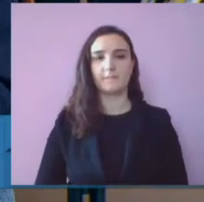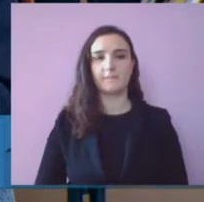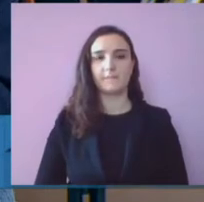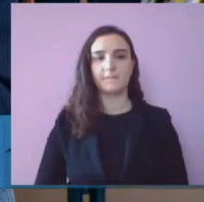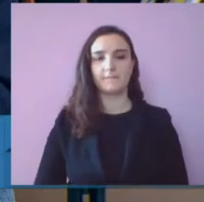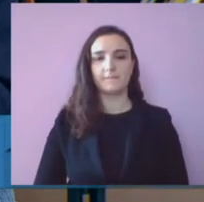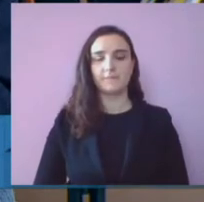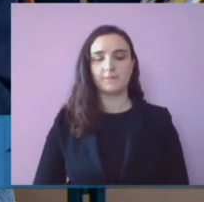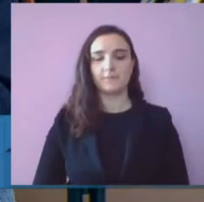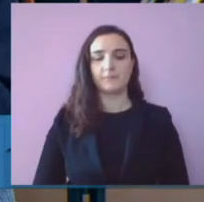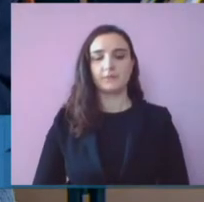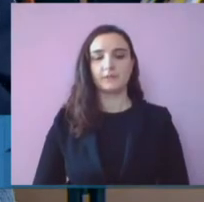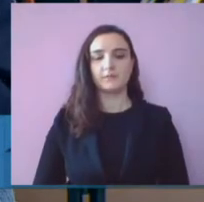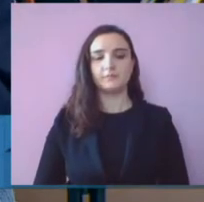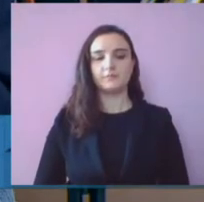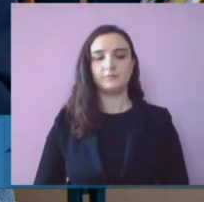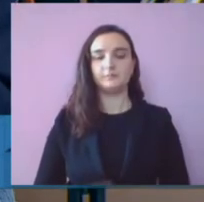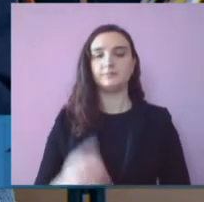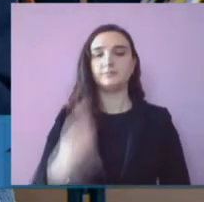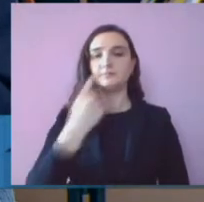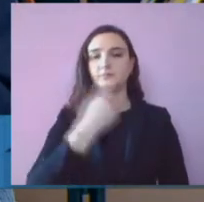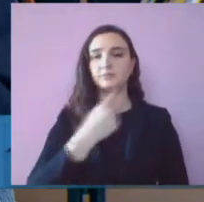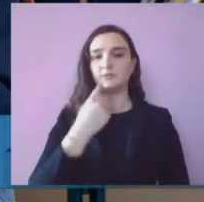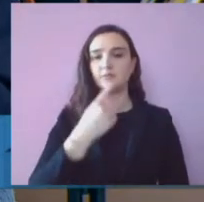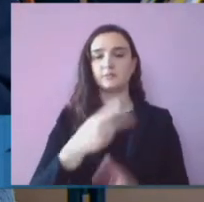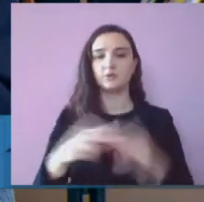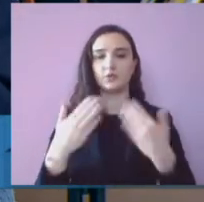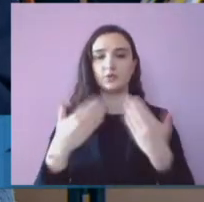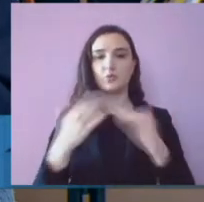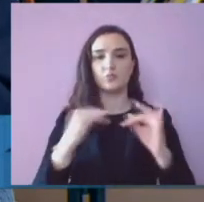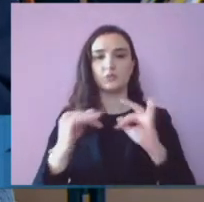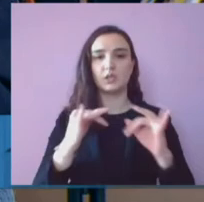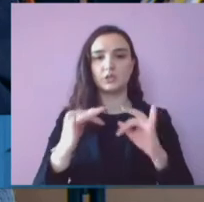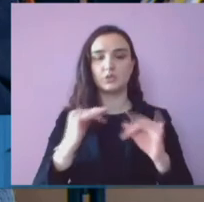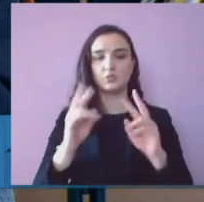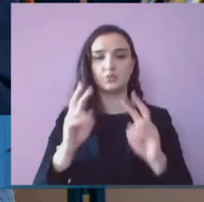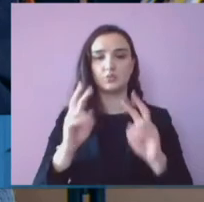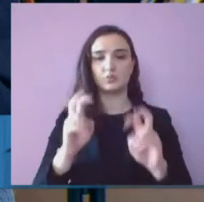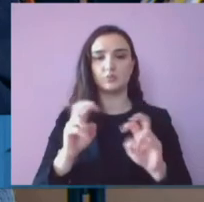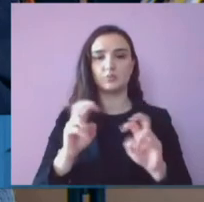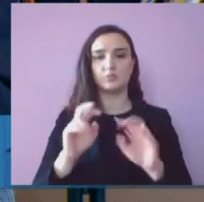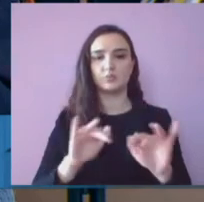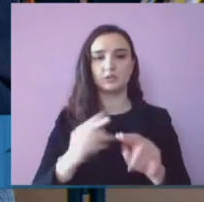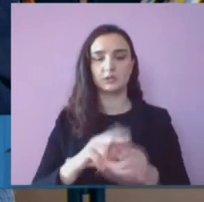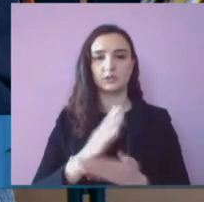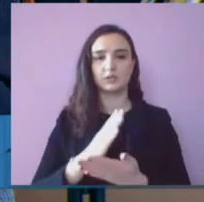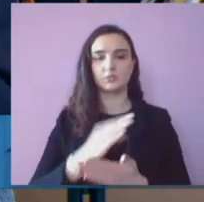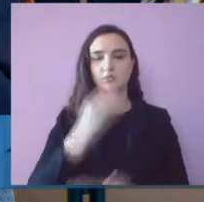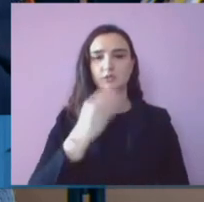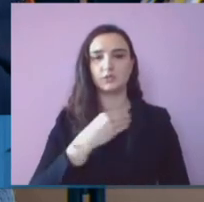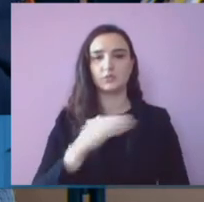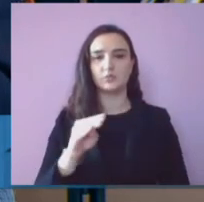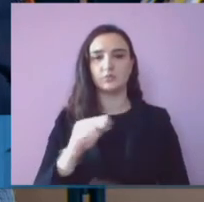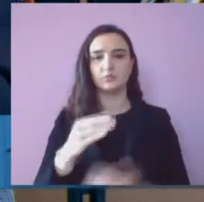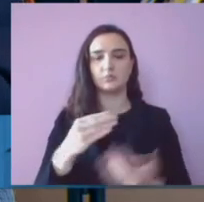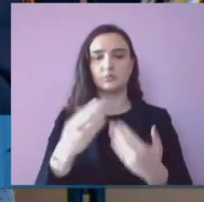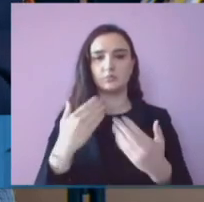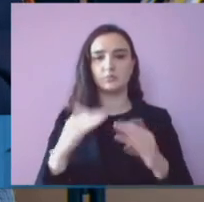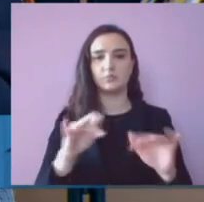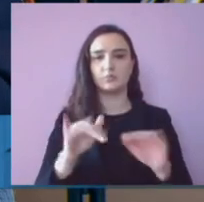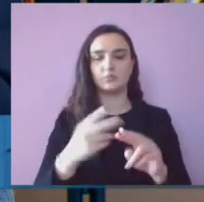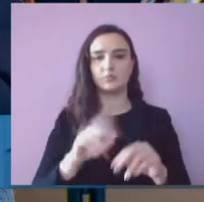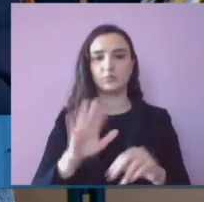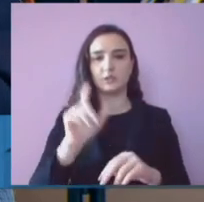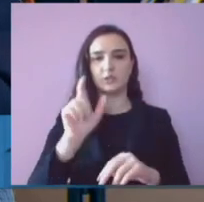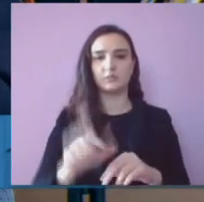მეტყველება ეს გახლავთ კომუნიკაციური ფუნქცია. ეს გახლავთ უნიკალური ფუნქცია, რომელიც მხოლოდ და მხოლოდ ადამიანის